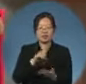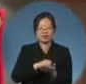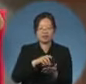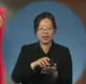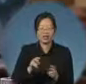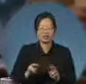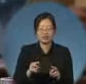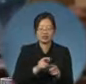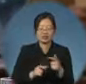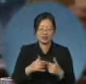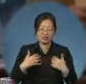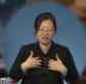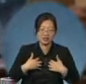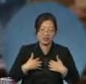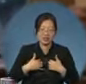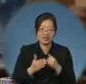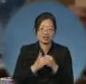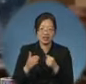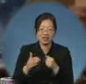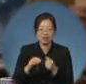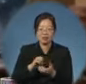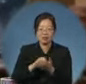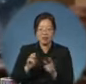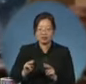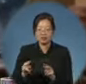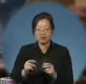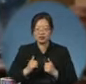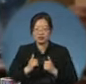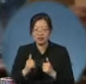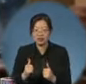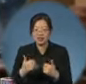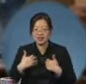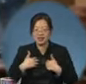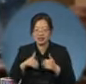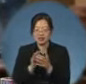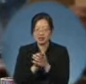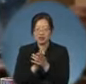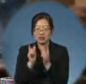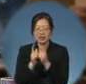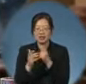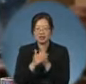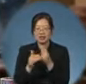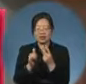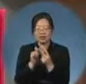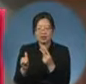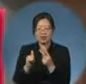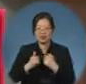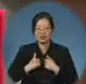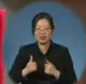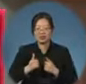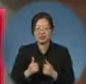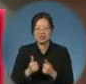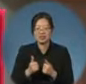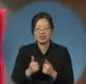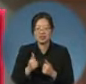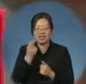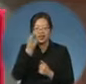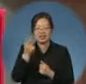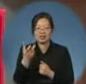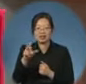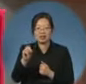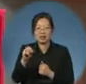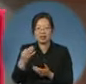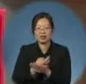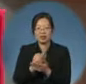잼있다 빵굽는 굉장히 열심히 꿈는 재미난 친구를 만나서 분명히 열심히 하면 한달 70만원